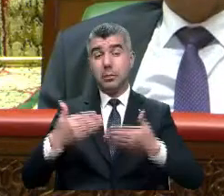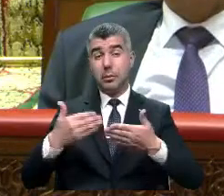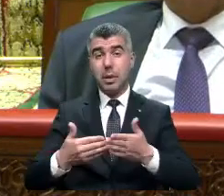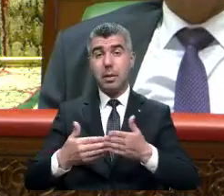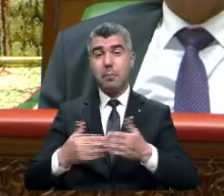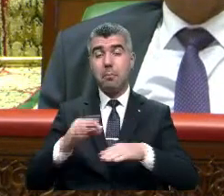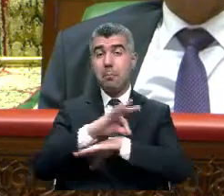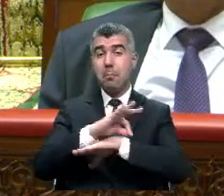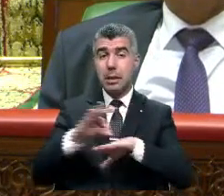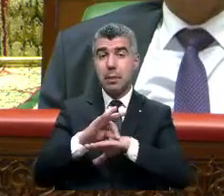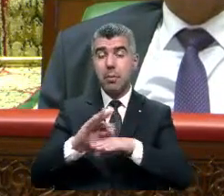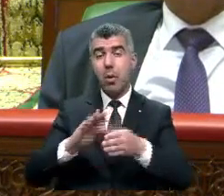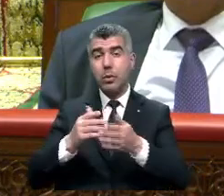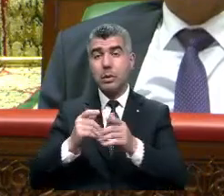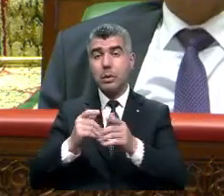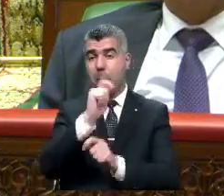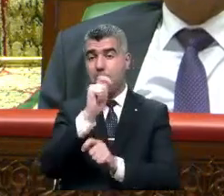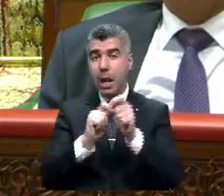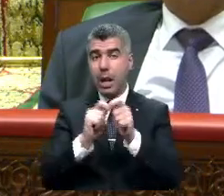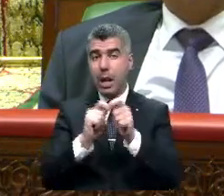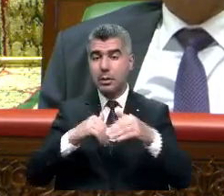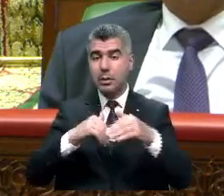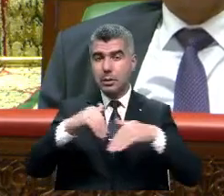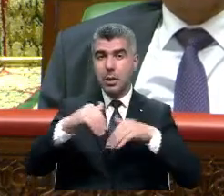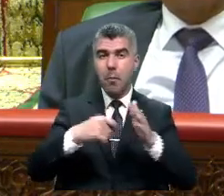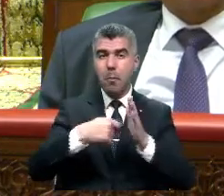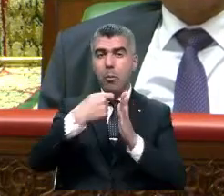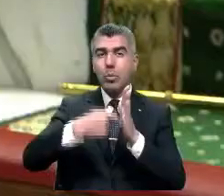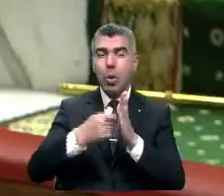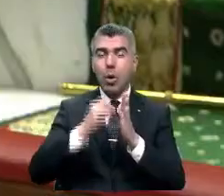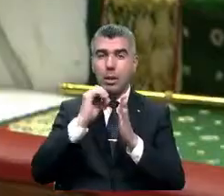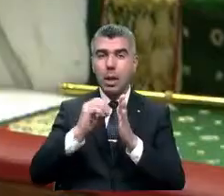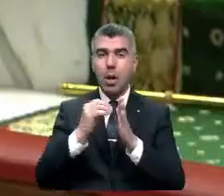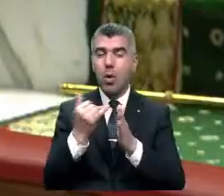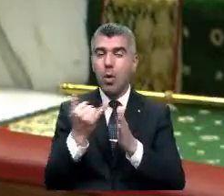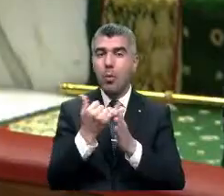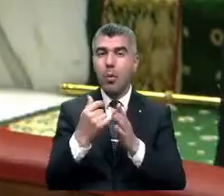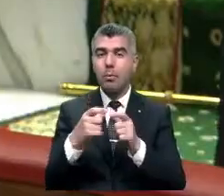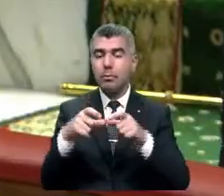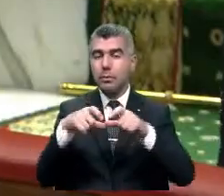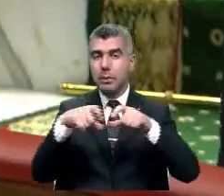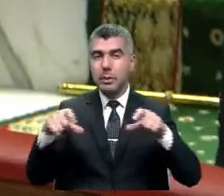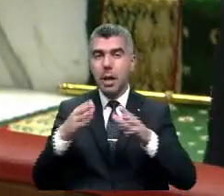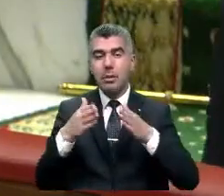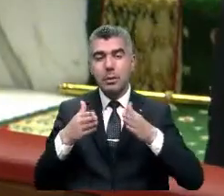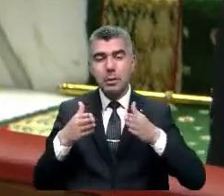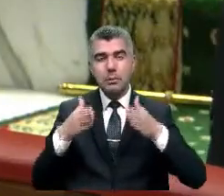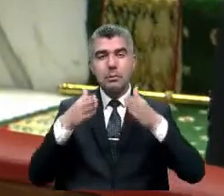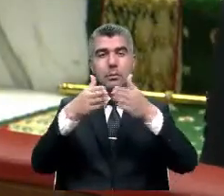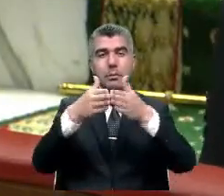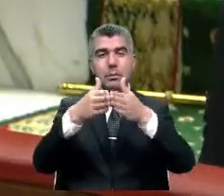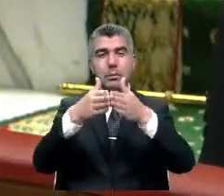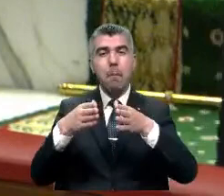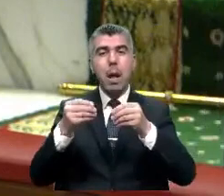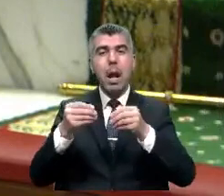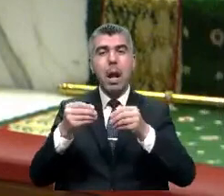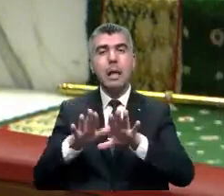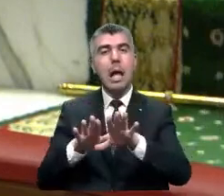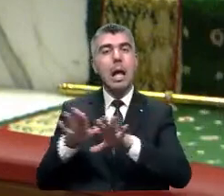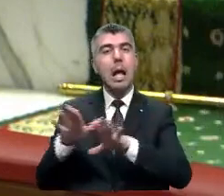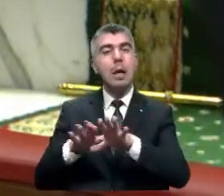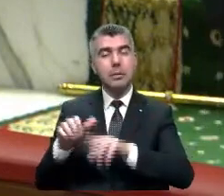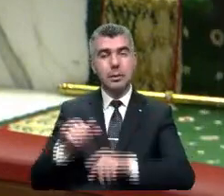المكتب يواصل إنجاز الدراسات المرتبطة بعدد من المشاريع الكبرى المهيكلة، أهمها تمديد الخط السكاكي الفائق السرعة نحو مراكش